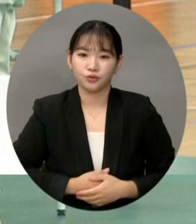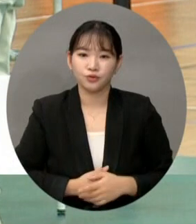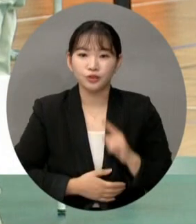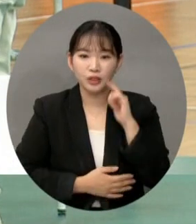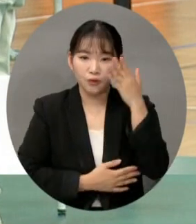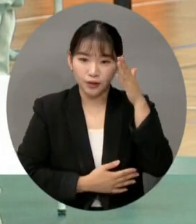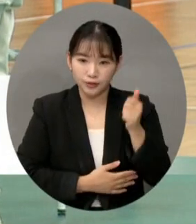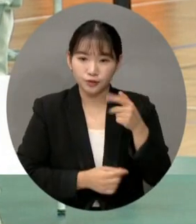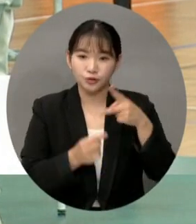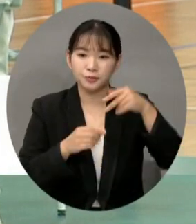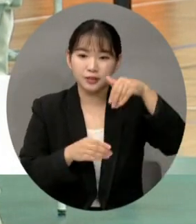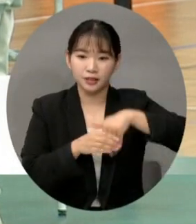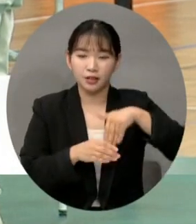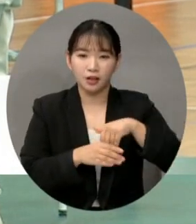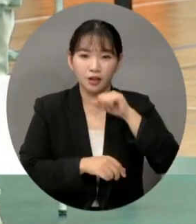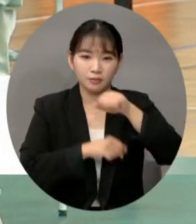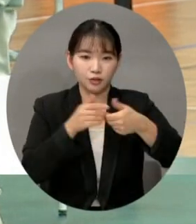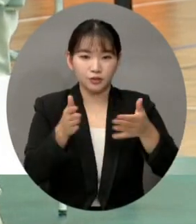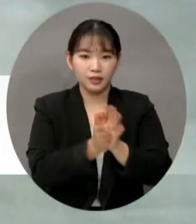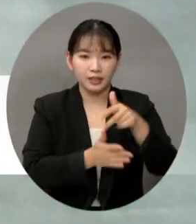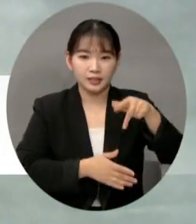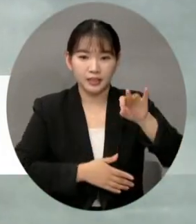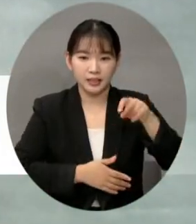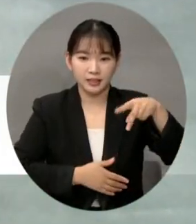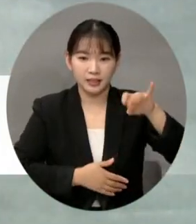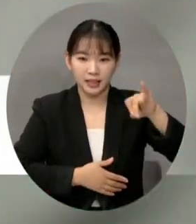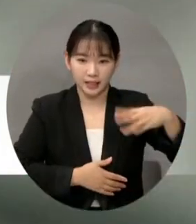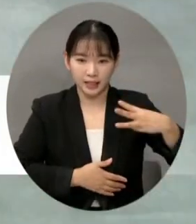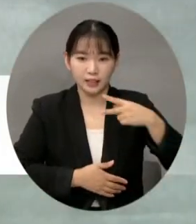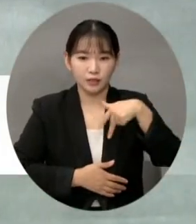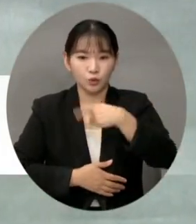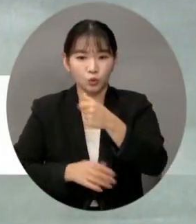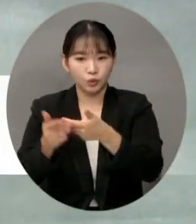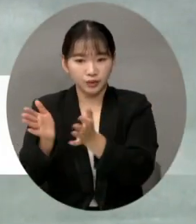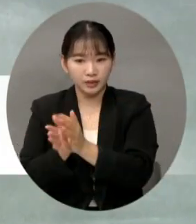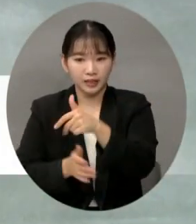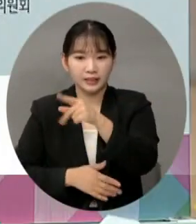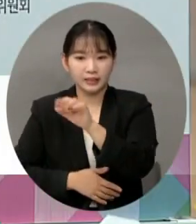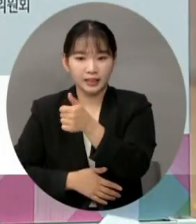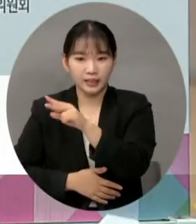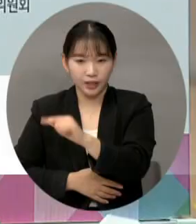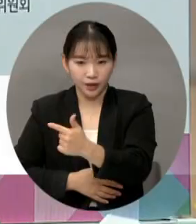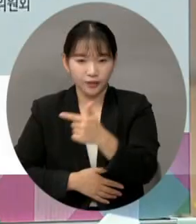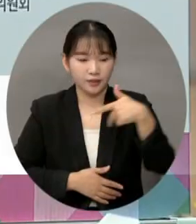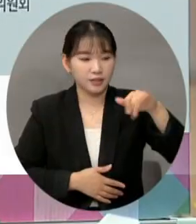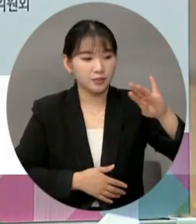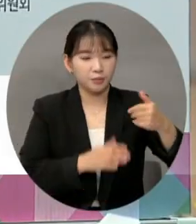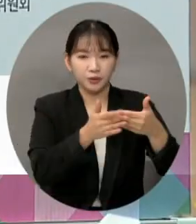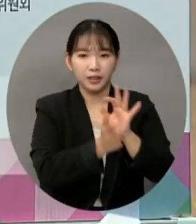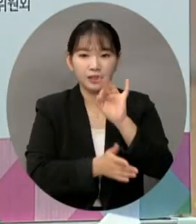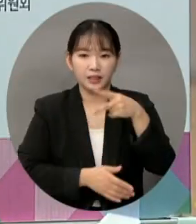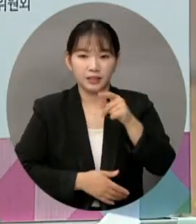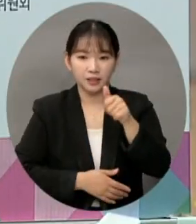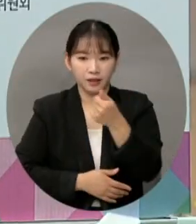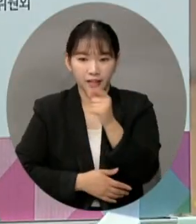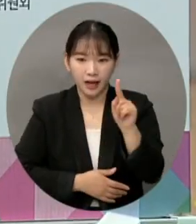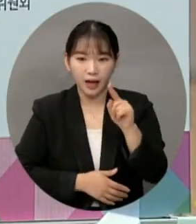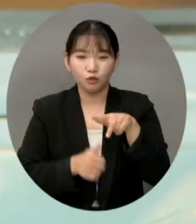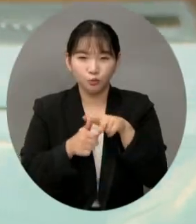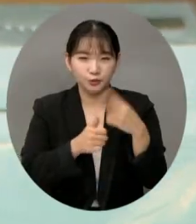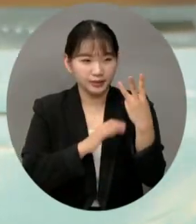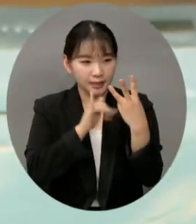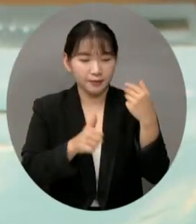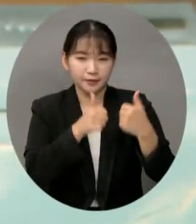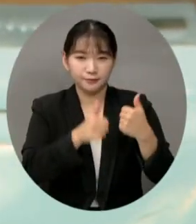영광군수 재선거에는 민주당 장세일 후보와 조국 혁신당 장현 후보 진보당 이석 후보가 접전을